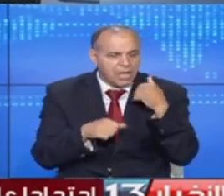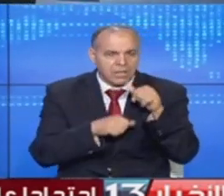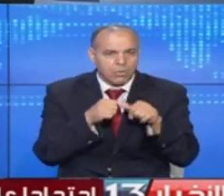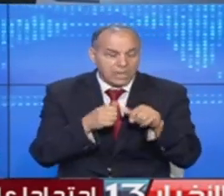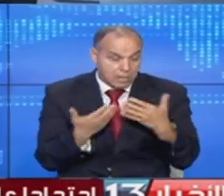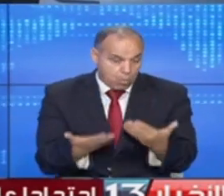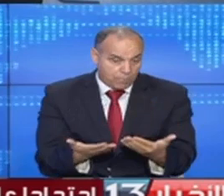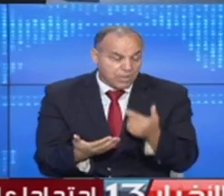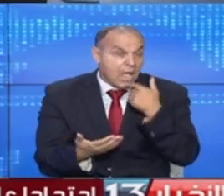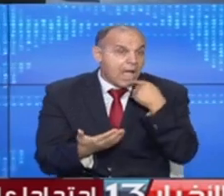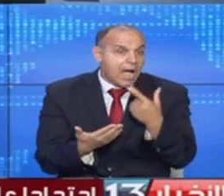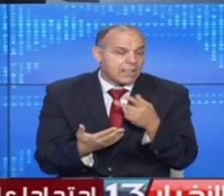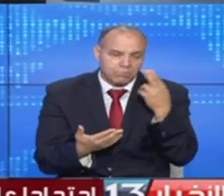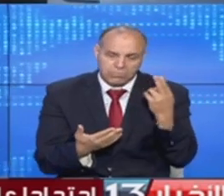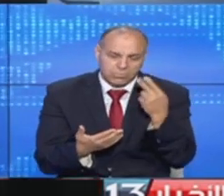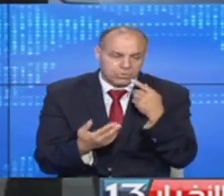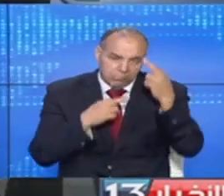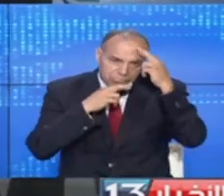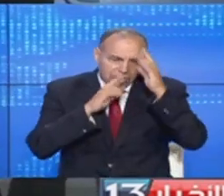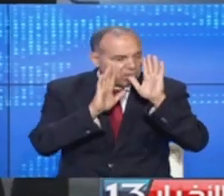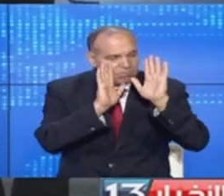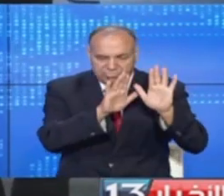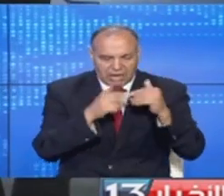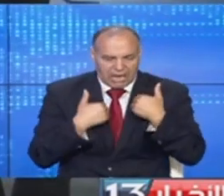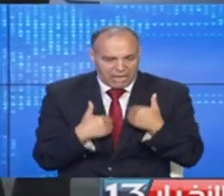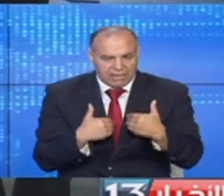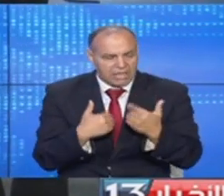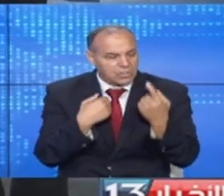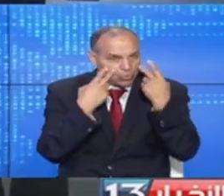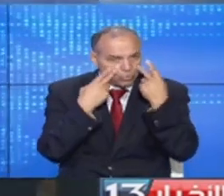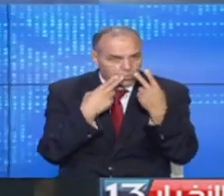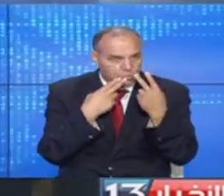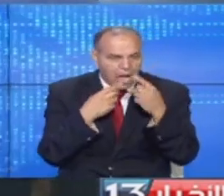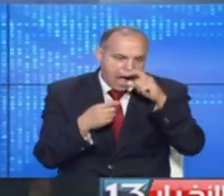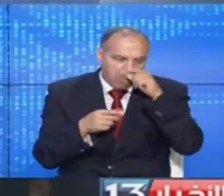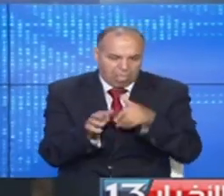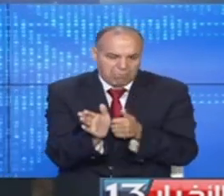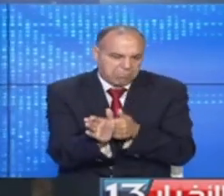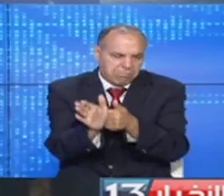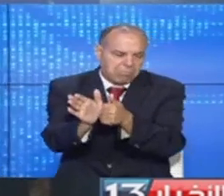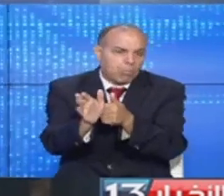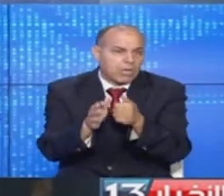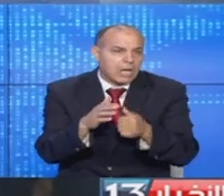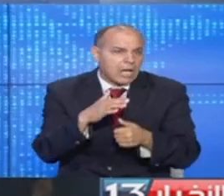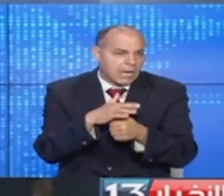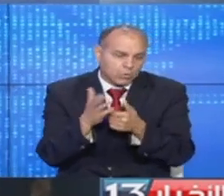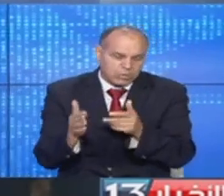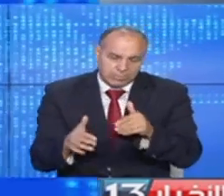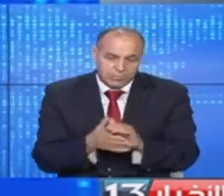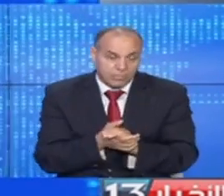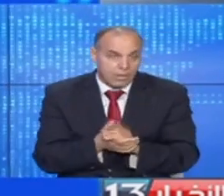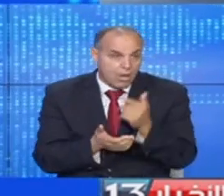الحاليه لانه لا يشرفها على حد قوله ان تشاهد هروله العرب نحو التطبيع خلال رئاستها